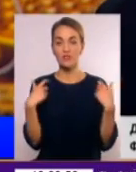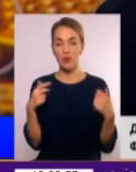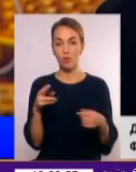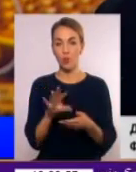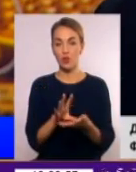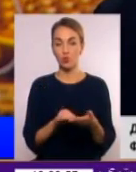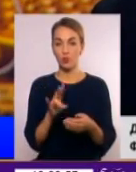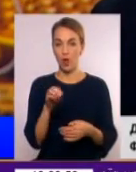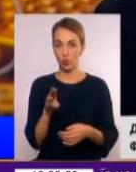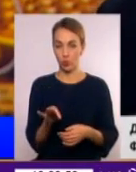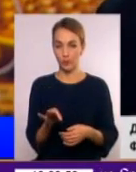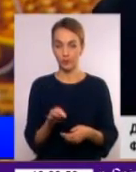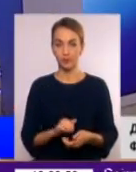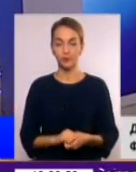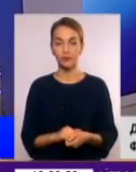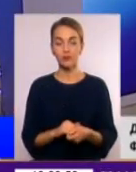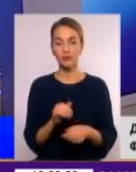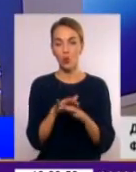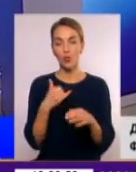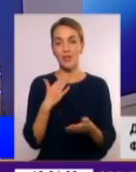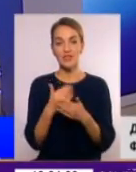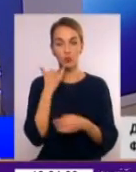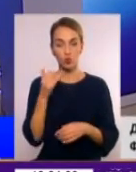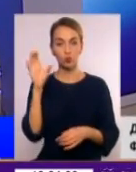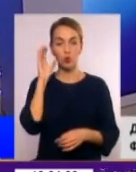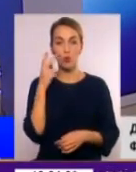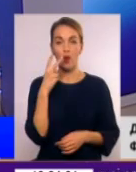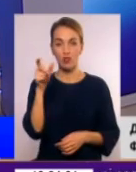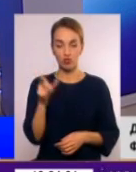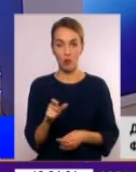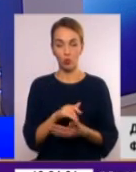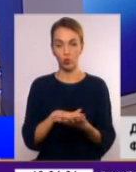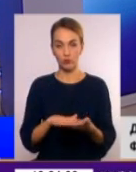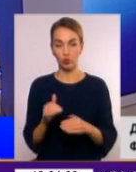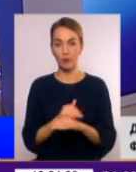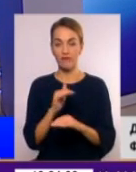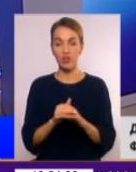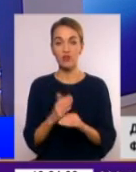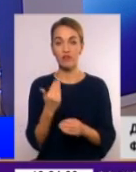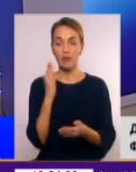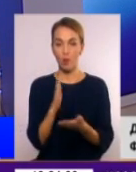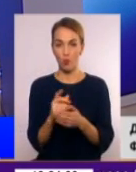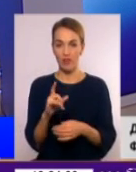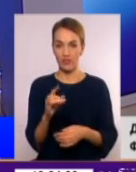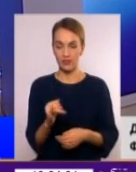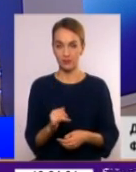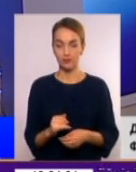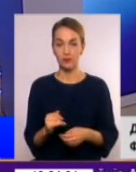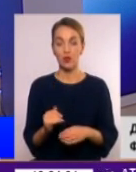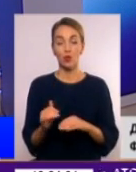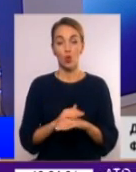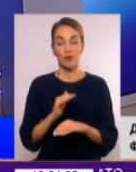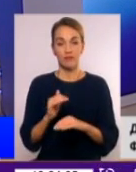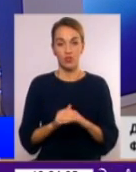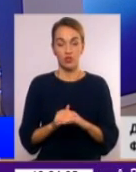НАТО. Але, пане Олександре, але ці... дзвіночок, так. Да. Послухаємо глядача, продовжимо. Добрий вечір, будь ласка, ви в прямому ефірі. Добрий вечір. Будь ласка,